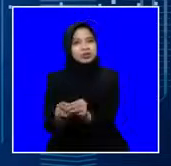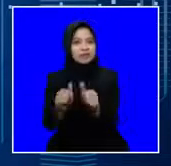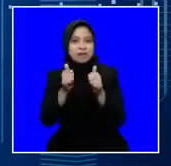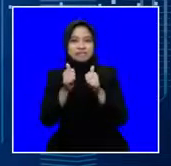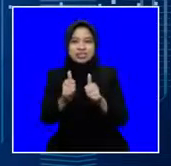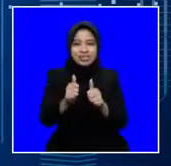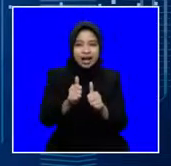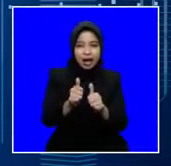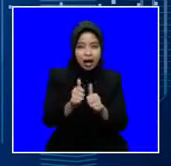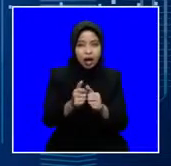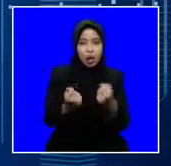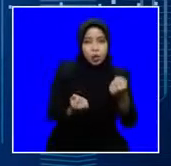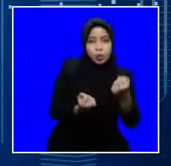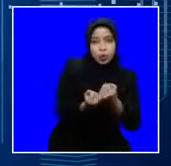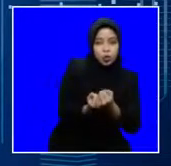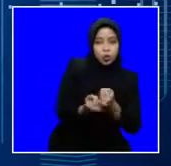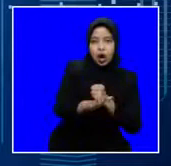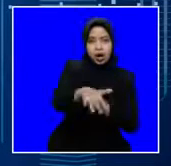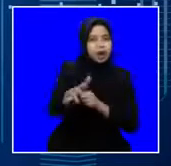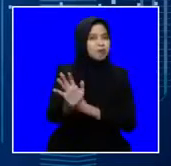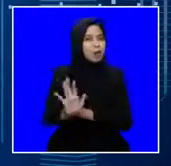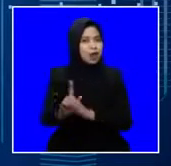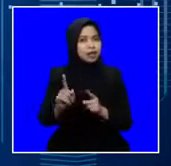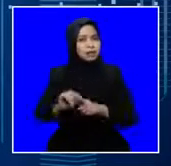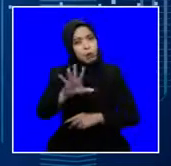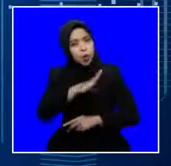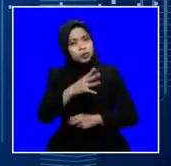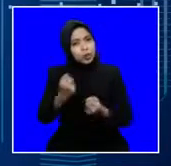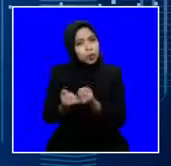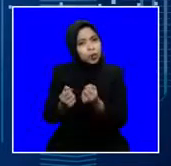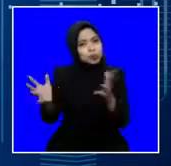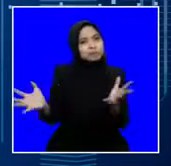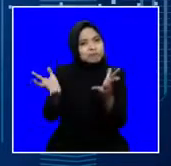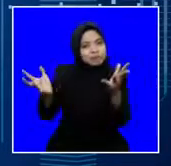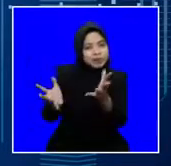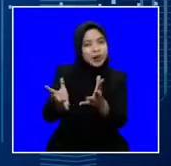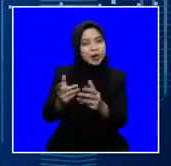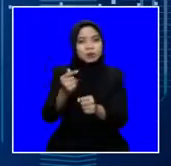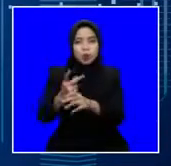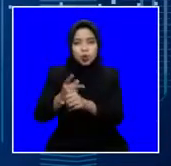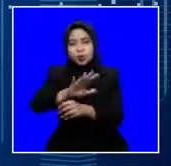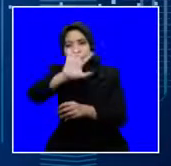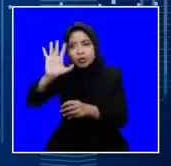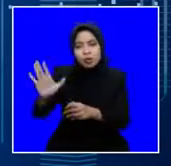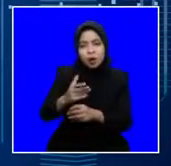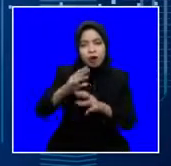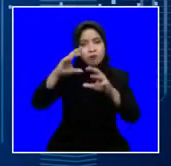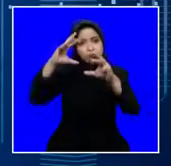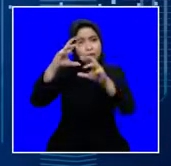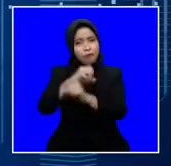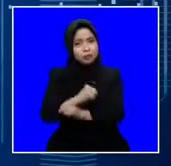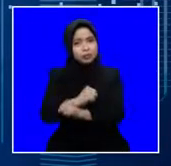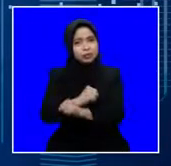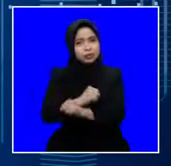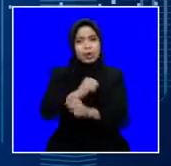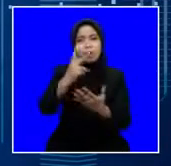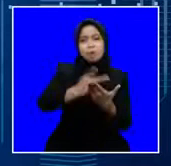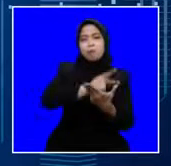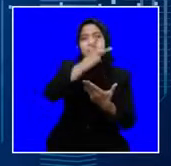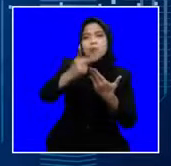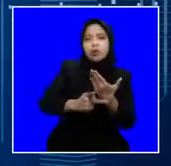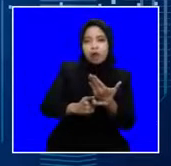untuk juga mendukung bukan hanya murid-murid, tapi juga dosen-dosen, pengajar, dan tenaga pendidik dan juga fokus bukan hanya kepada